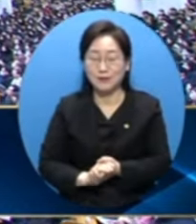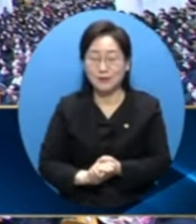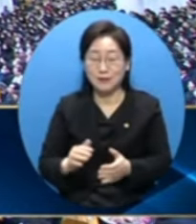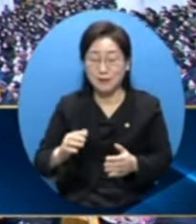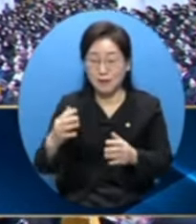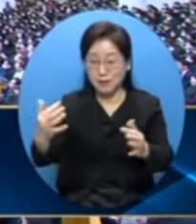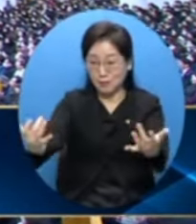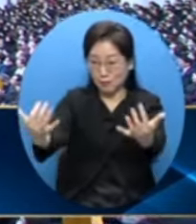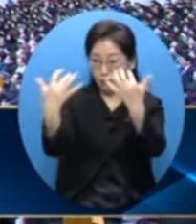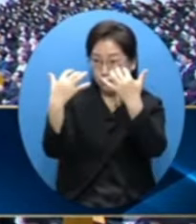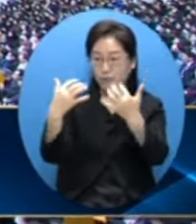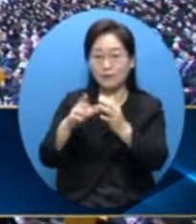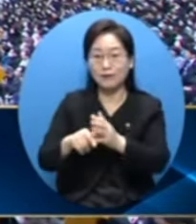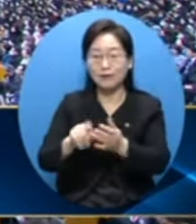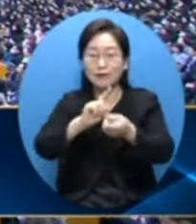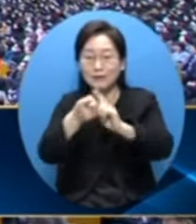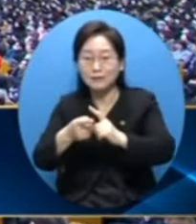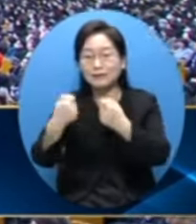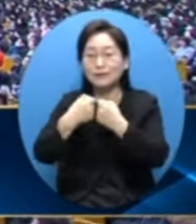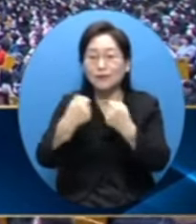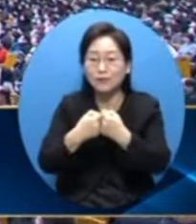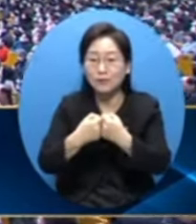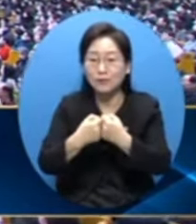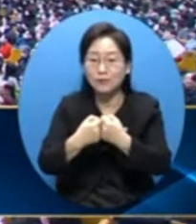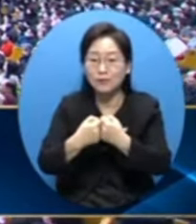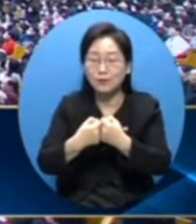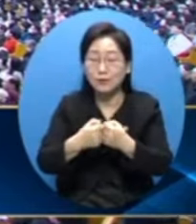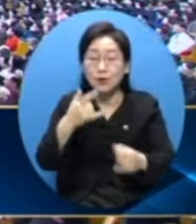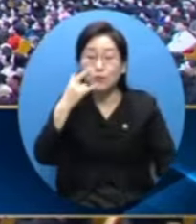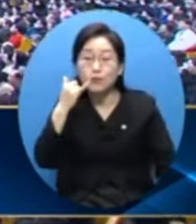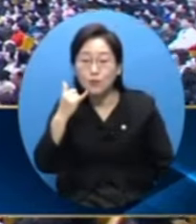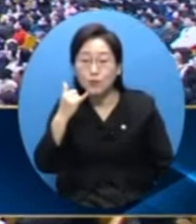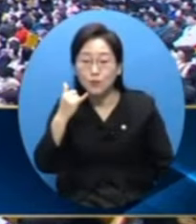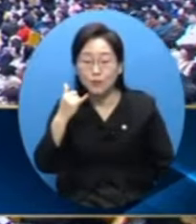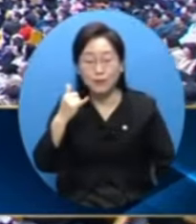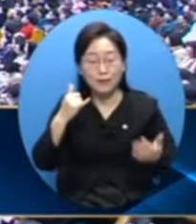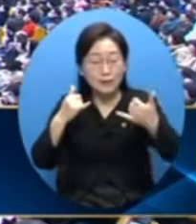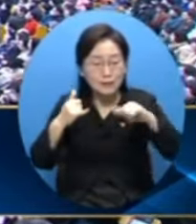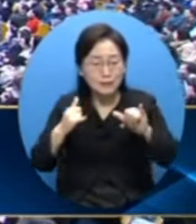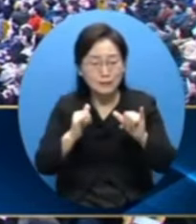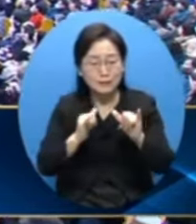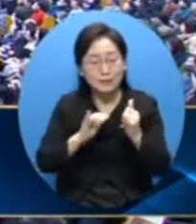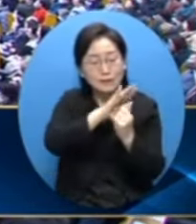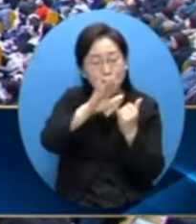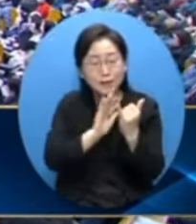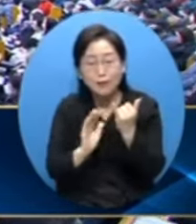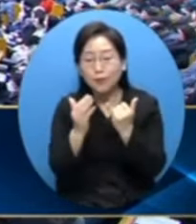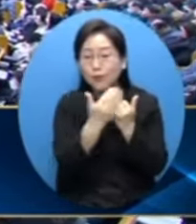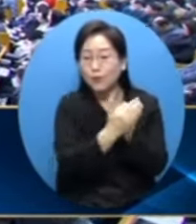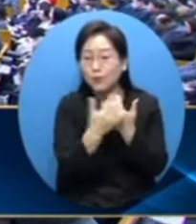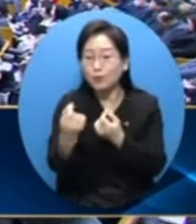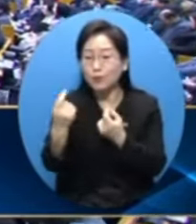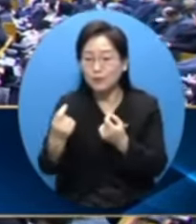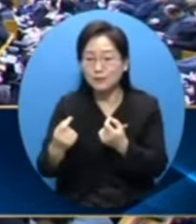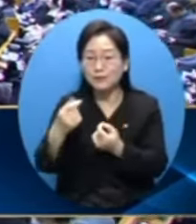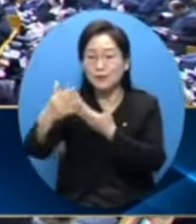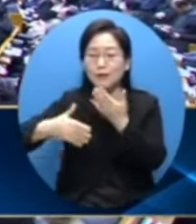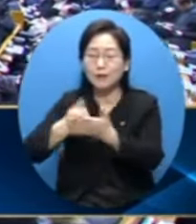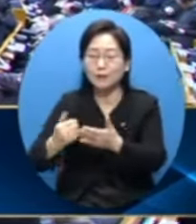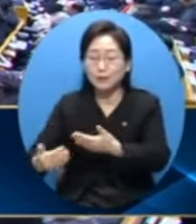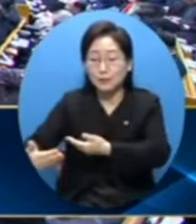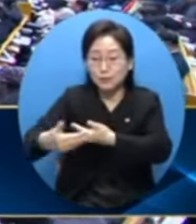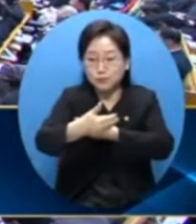몰려올 때 우리를 대신하여 싸워주시고 부모가 자식을 사랑하는 것 같이 우리를 사랑하시고 우리를 품으시고